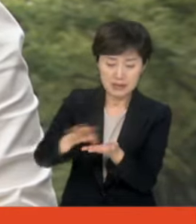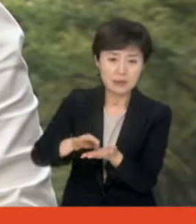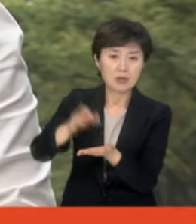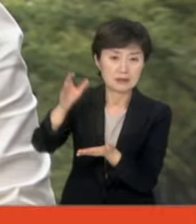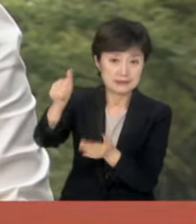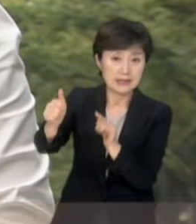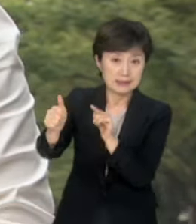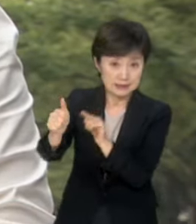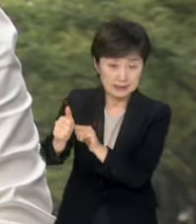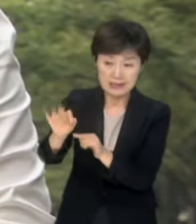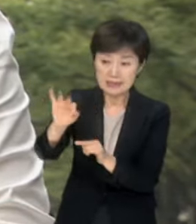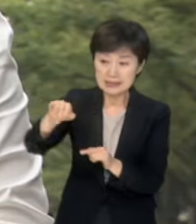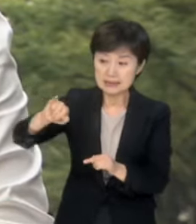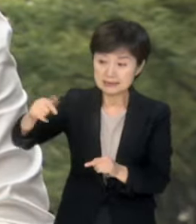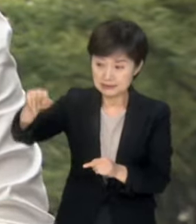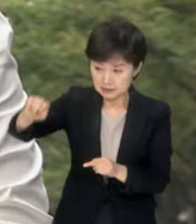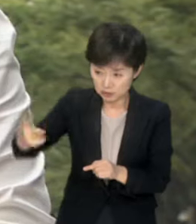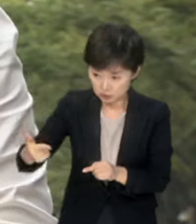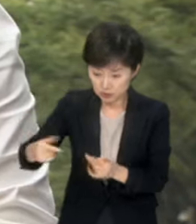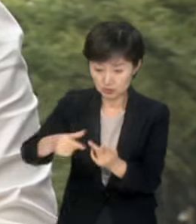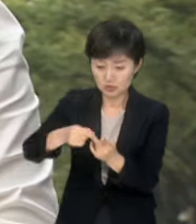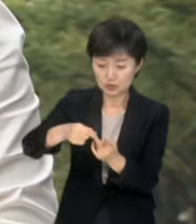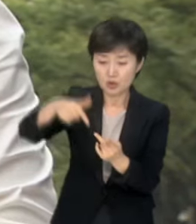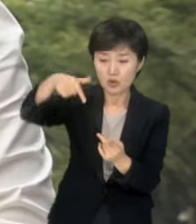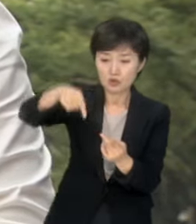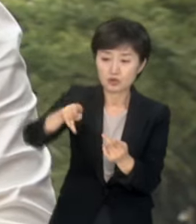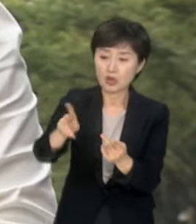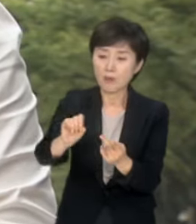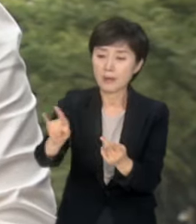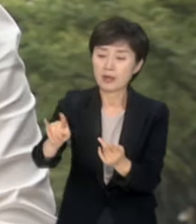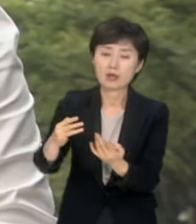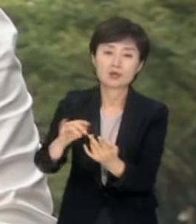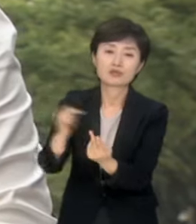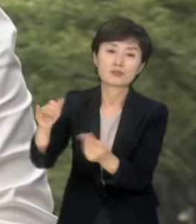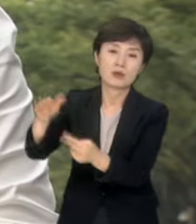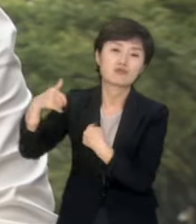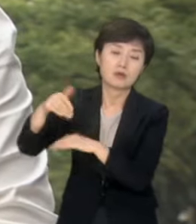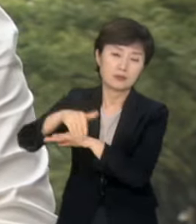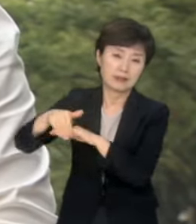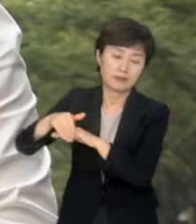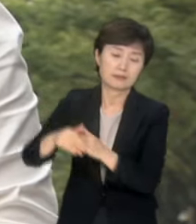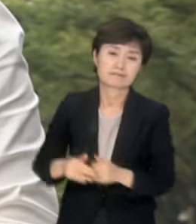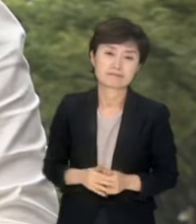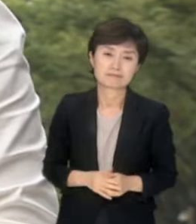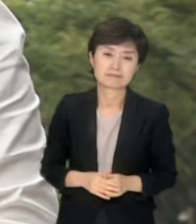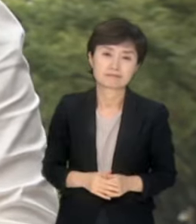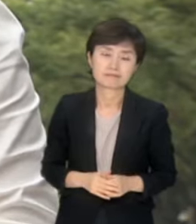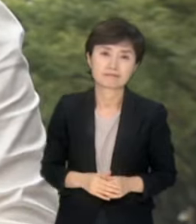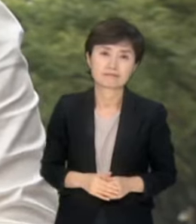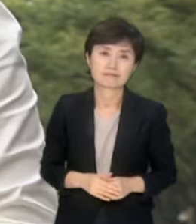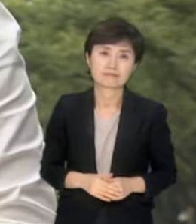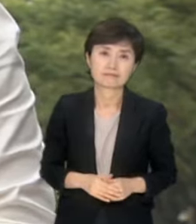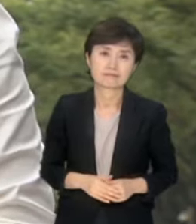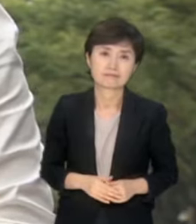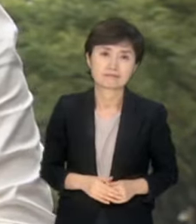타워이자 키맨인 이시준 부사장과 구영배 대표의 소환이 이어질 것으로 보입니다. 연합뉴스TV 이채연입니다.